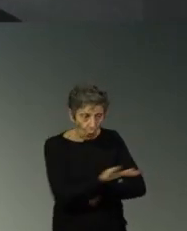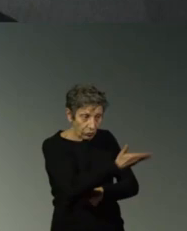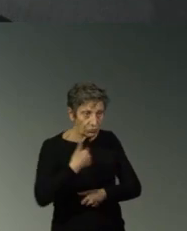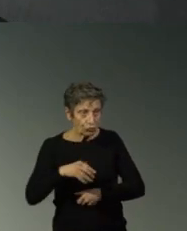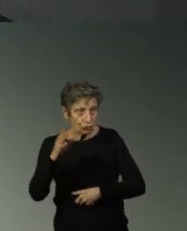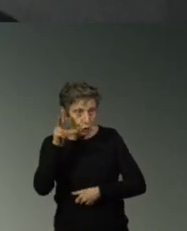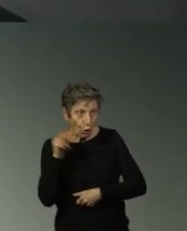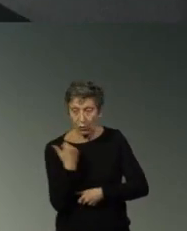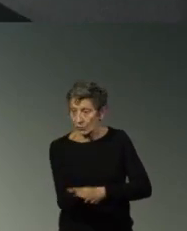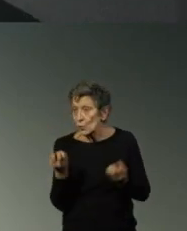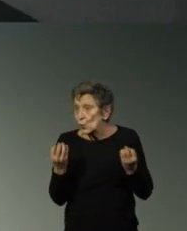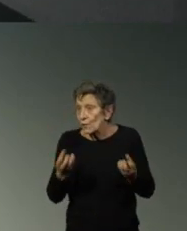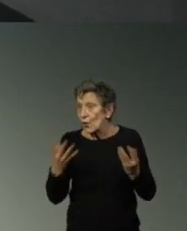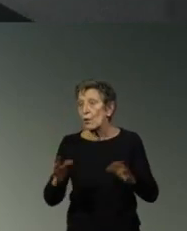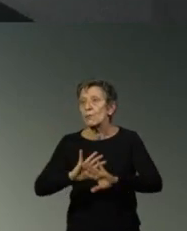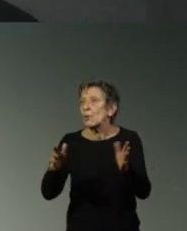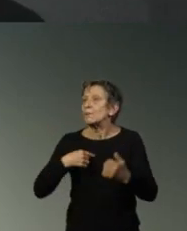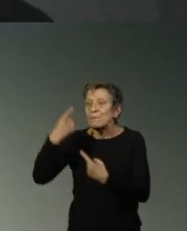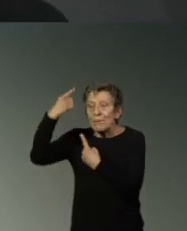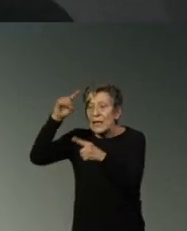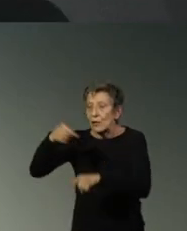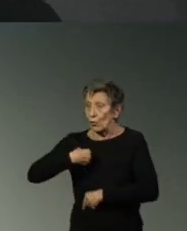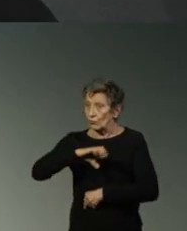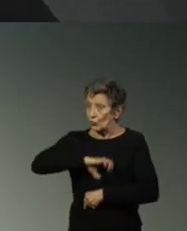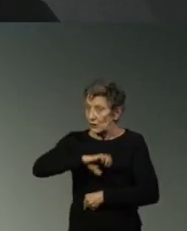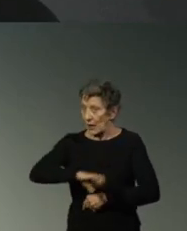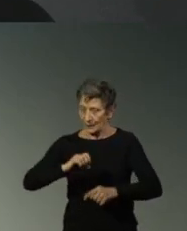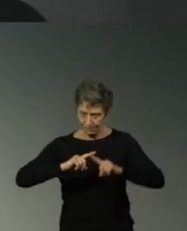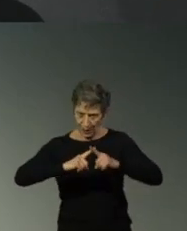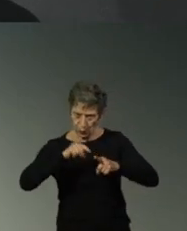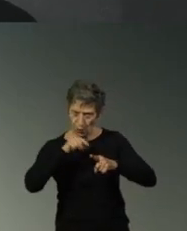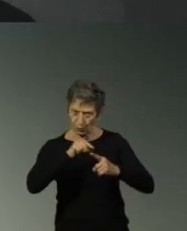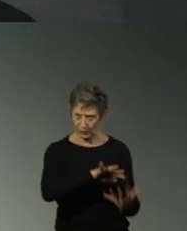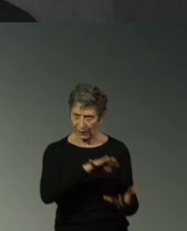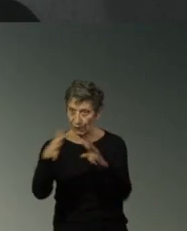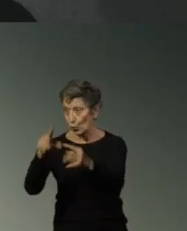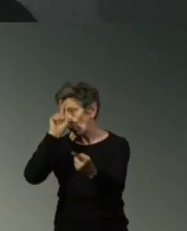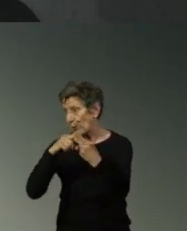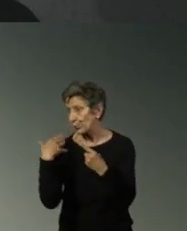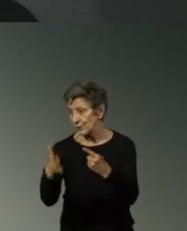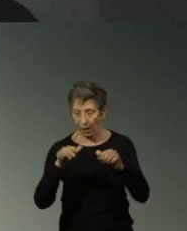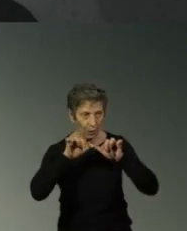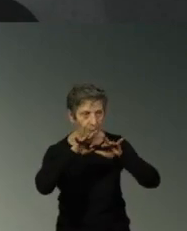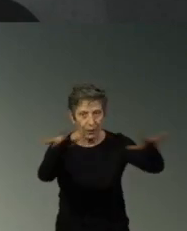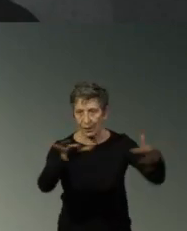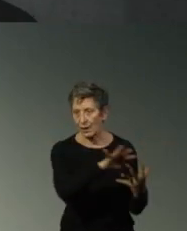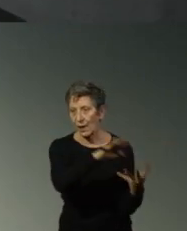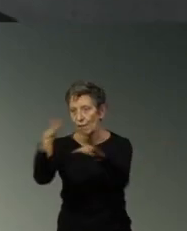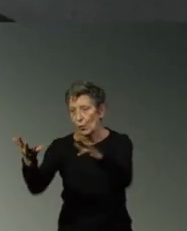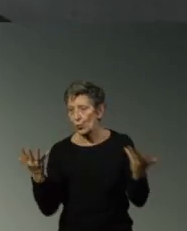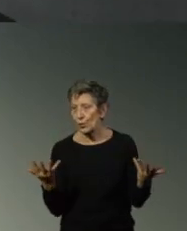concerne, on essaye en tant que militant de faire évoluer la réglementation, c'est le but à la fin. Donc on essaie de montrer qu'il y a